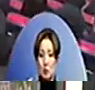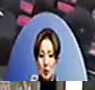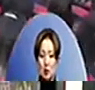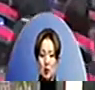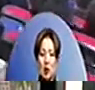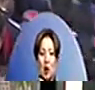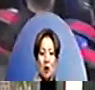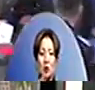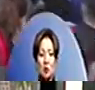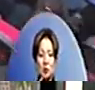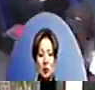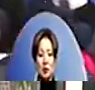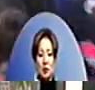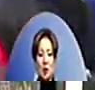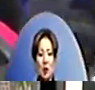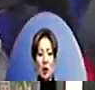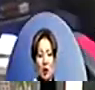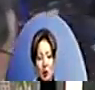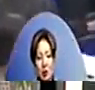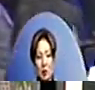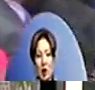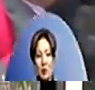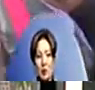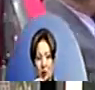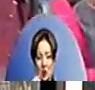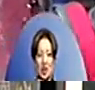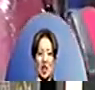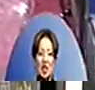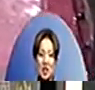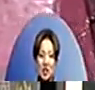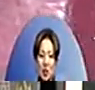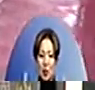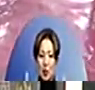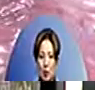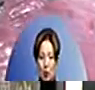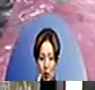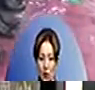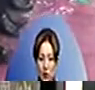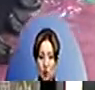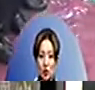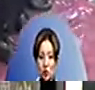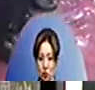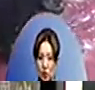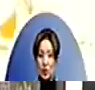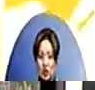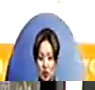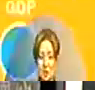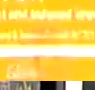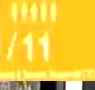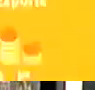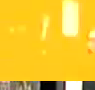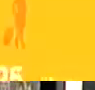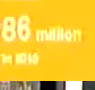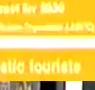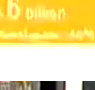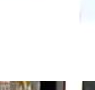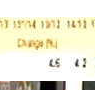амар санаанаар ихтгэл тавьж хилцүүлэг өргөнөсөн. Дэлхийн аялал